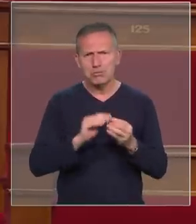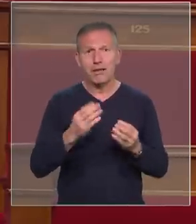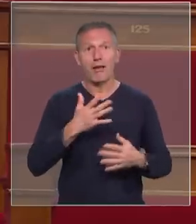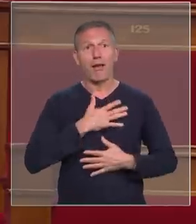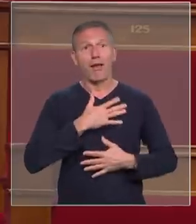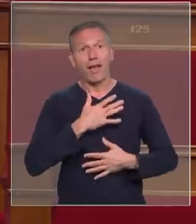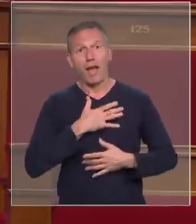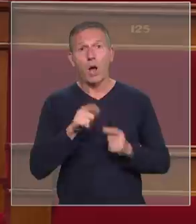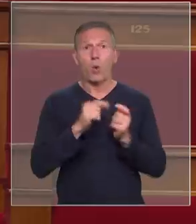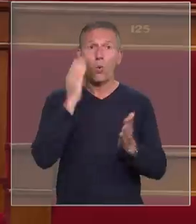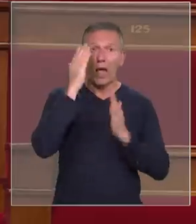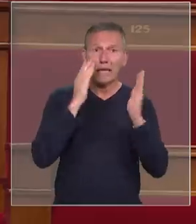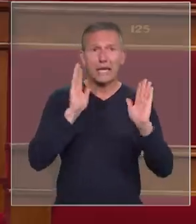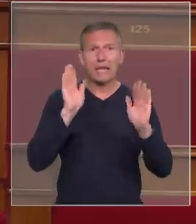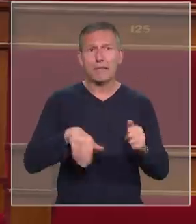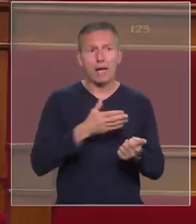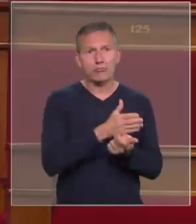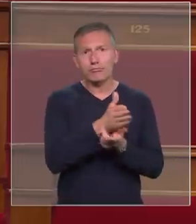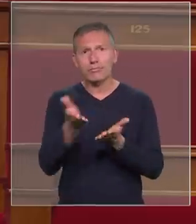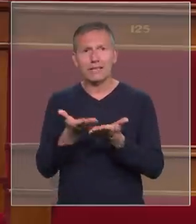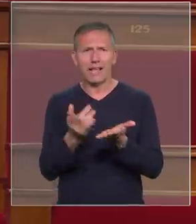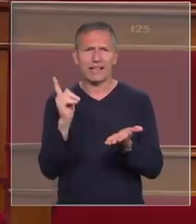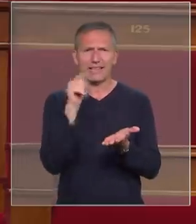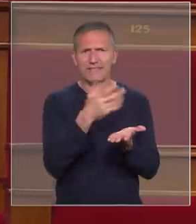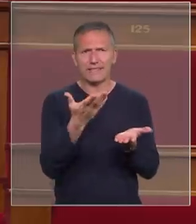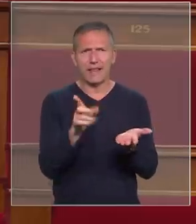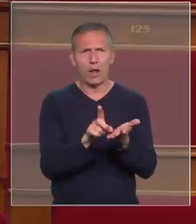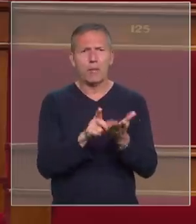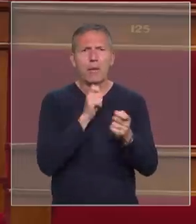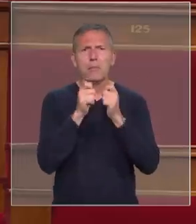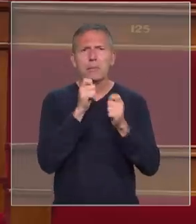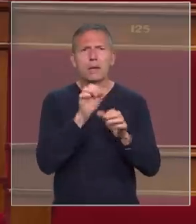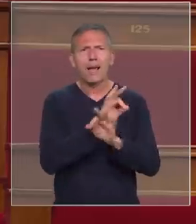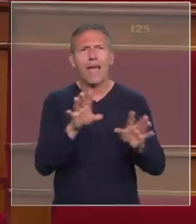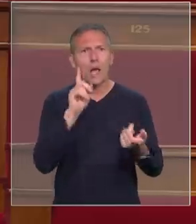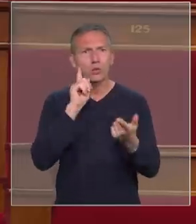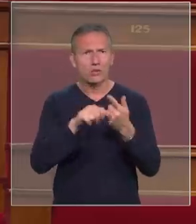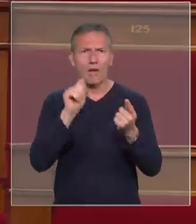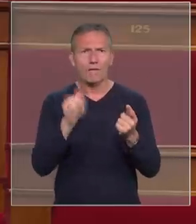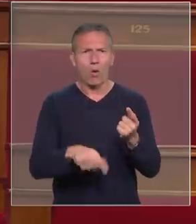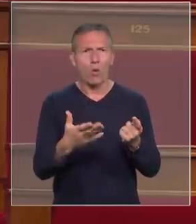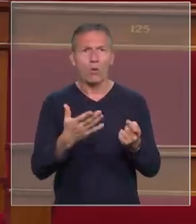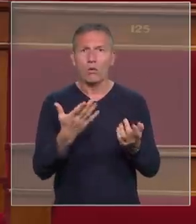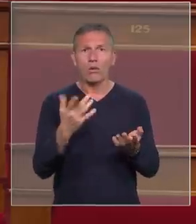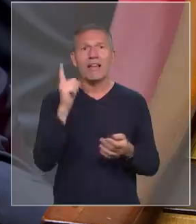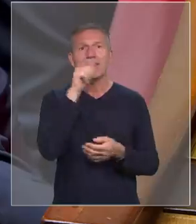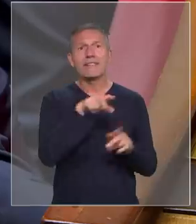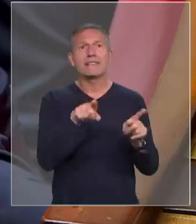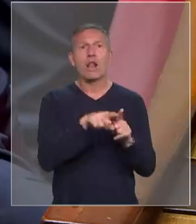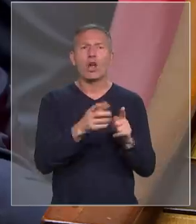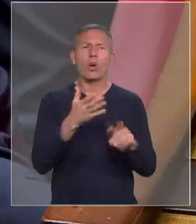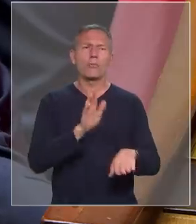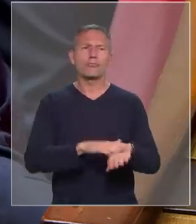aux applications, il apparaît difficile de faire l'économie du sujet. Il apparaît difficile de se contenter de faire